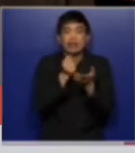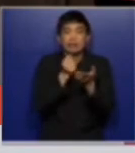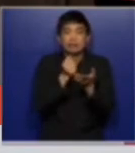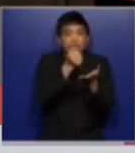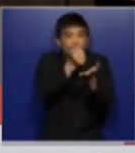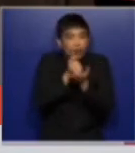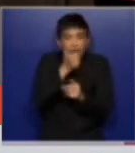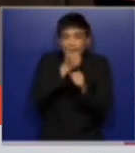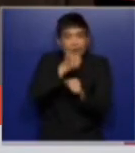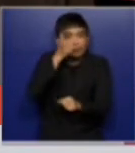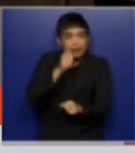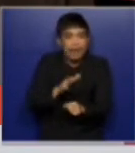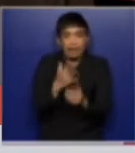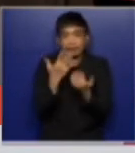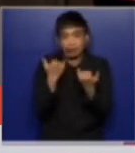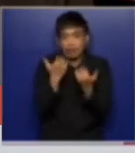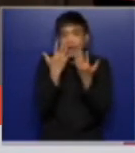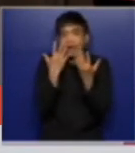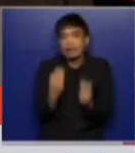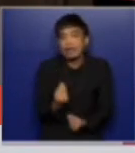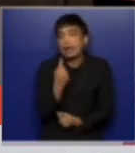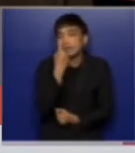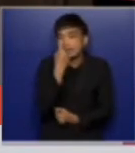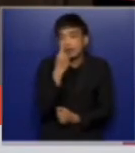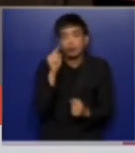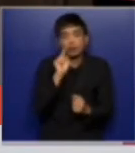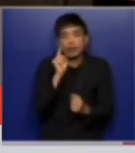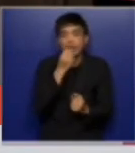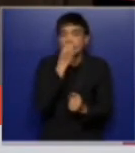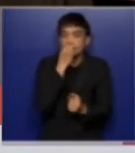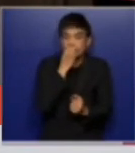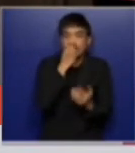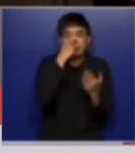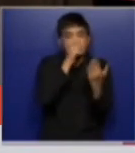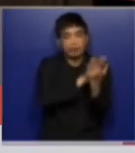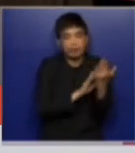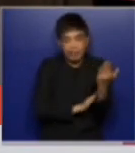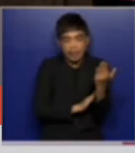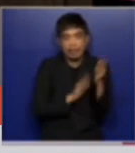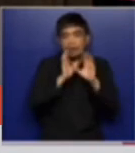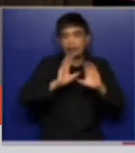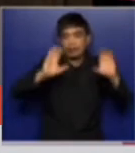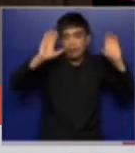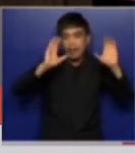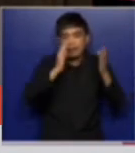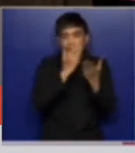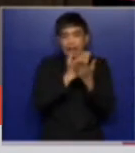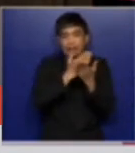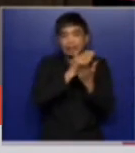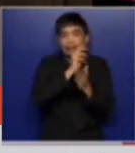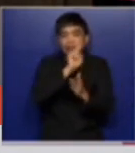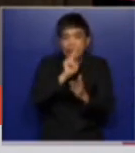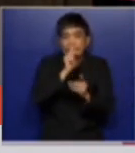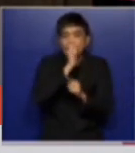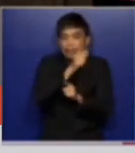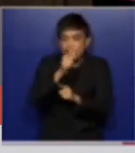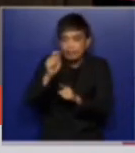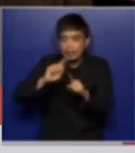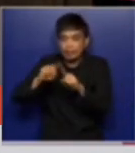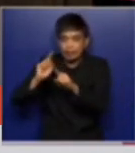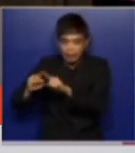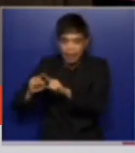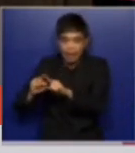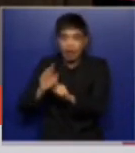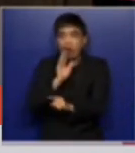พียงการบริโภคภายในประเทศและการใช้จ่ายภาครัฐเท่านั้นซึ่งจะต้องเกิดจากงบประมาณรายจ่ายประจ